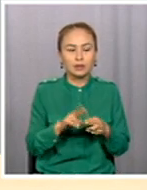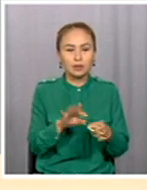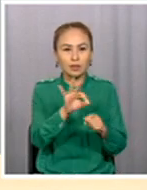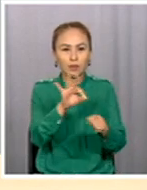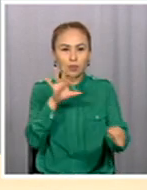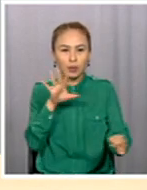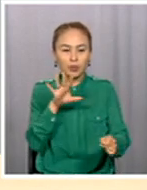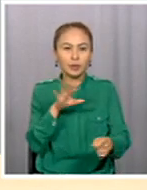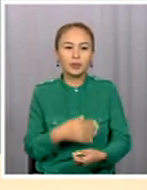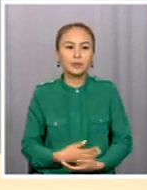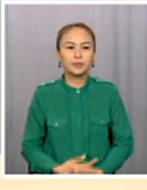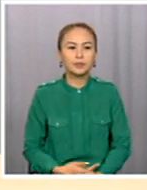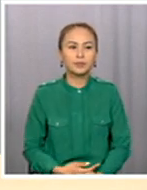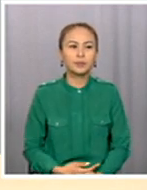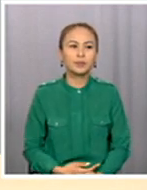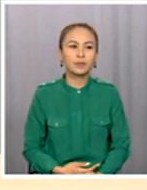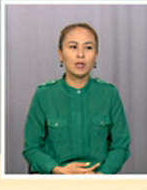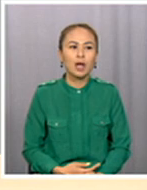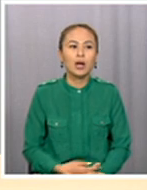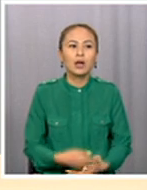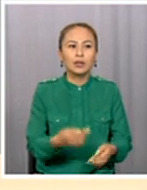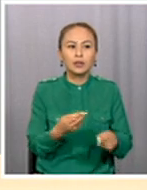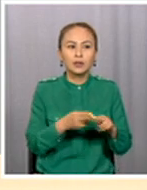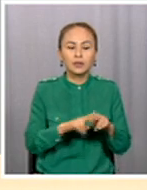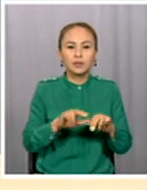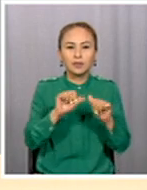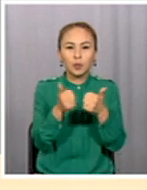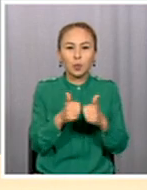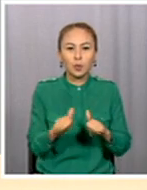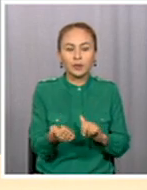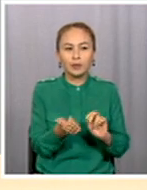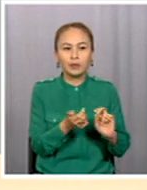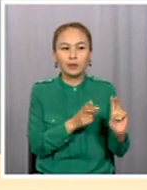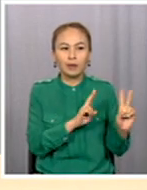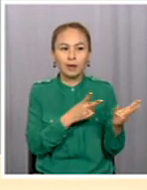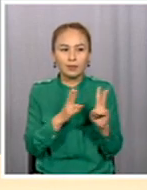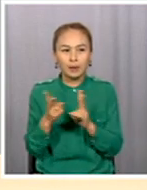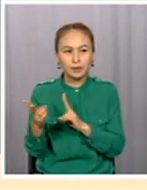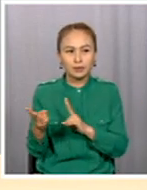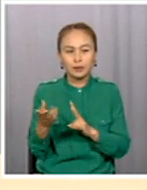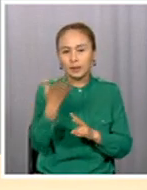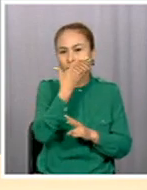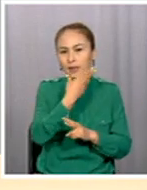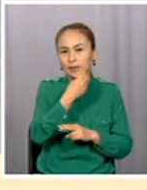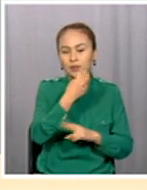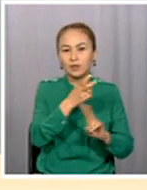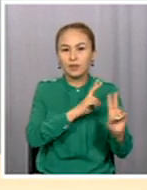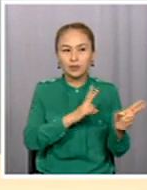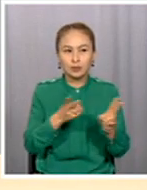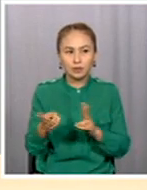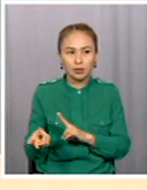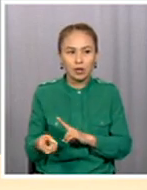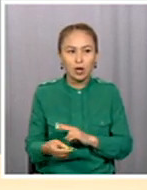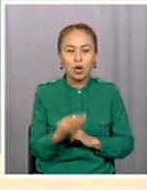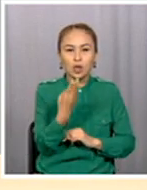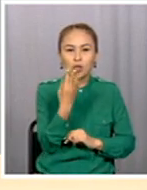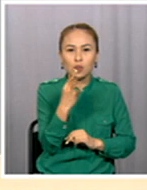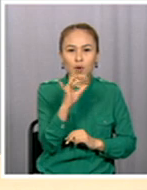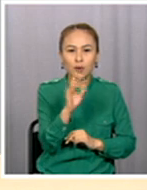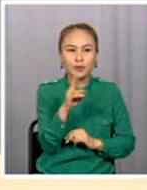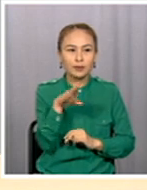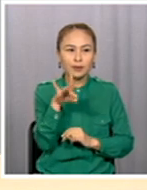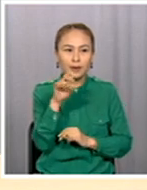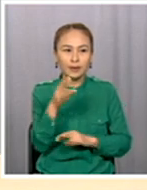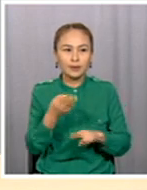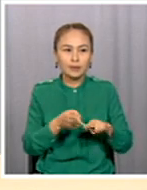из винтовки. Фигурное катание – на родном языке манерлеп сырганау. Шорт-трек –